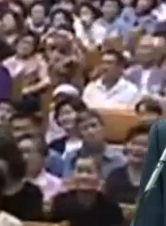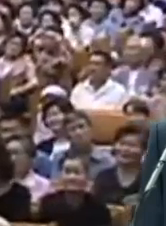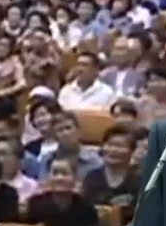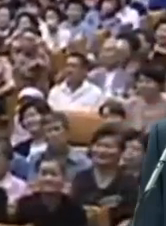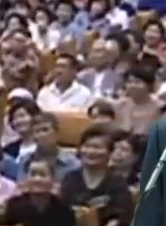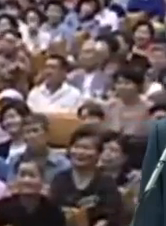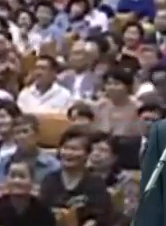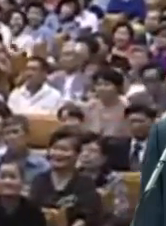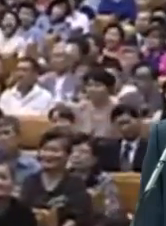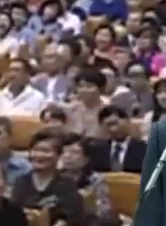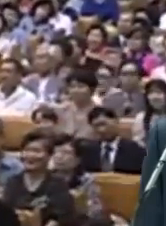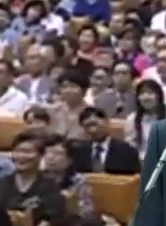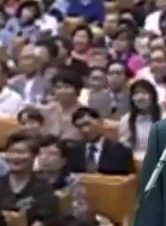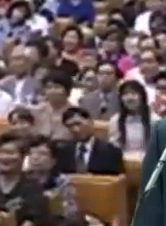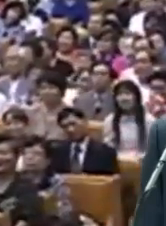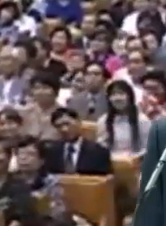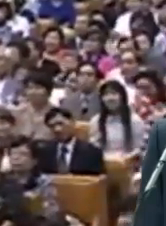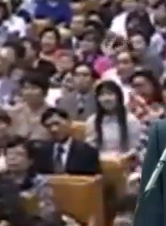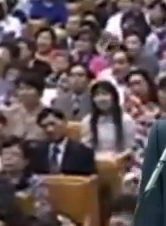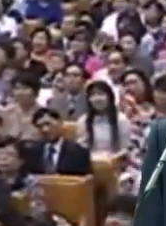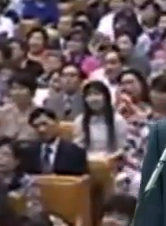그 노인이 누군지도 모르겠는데요.